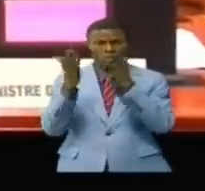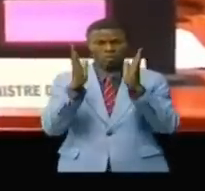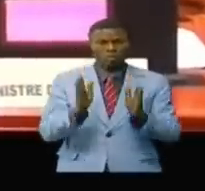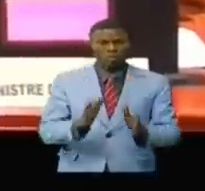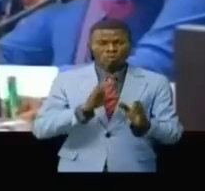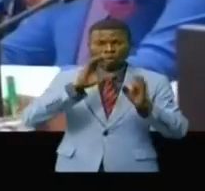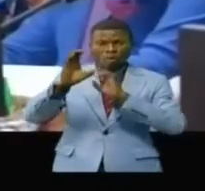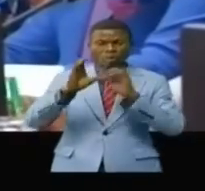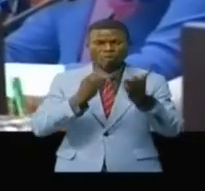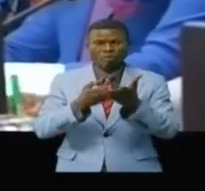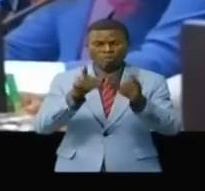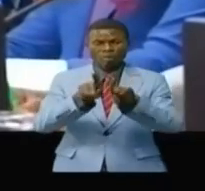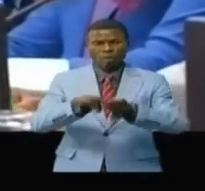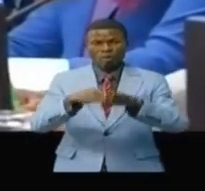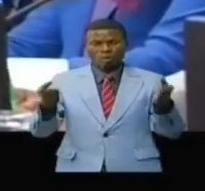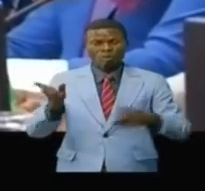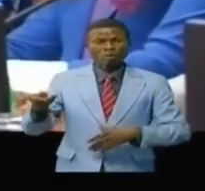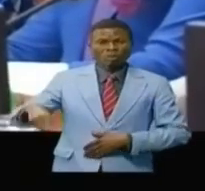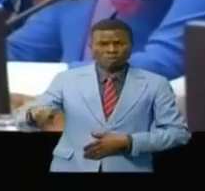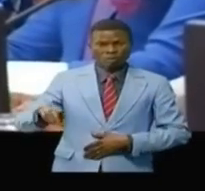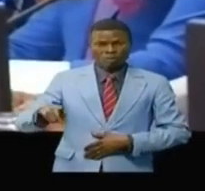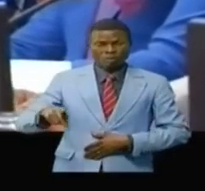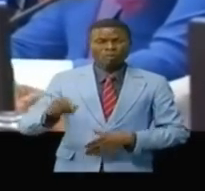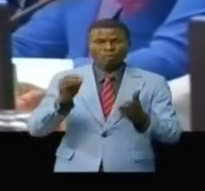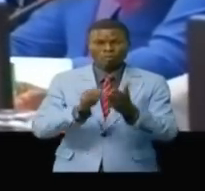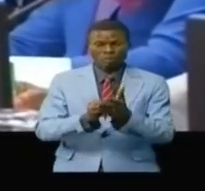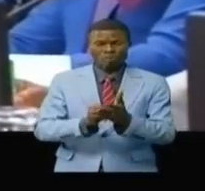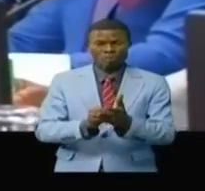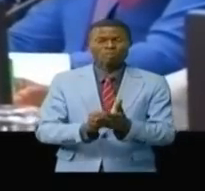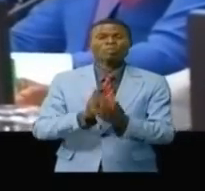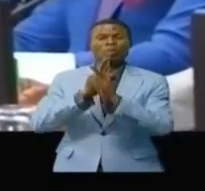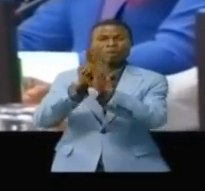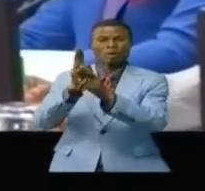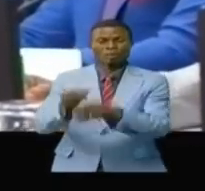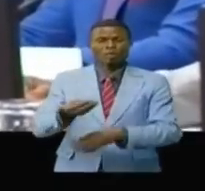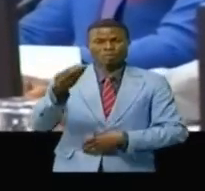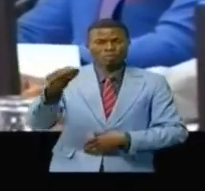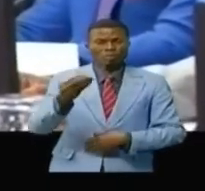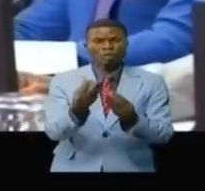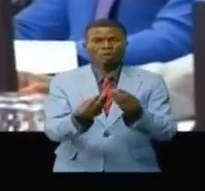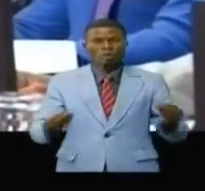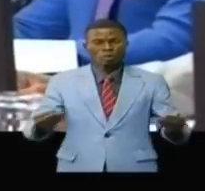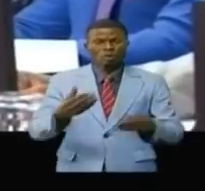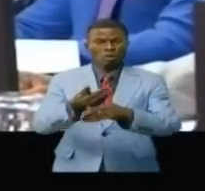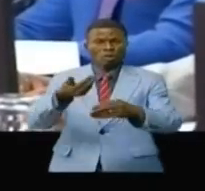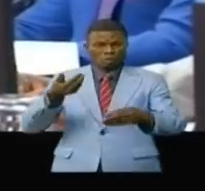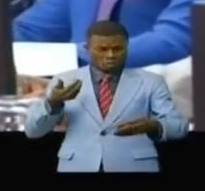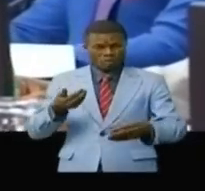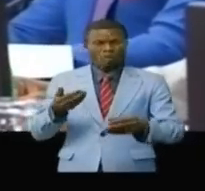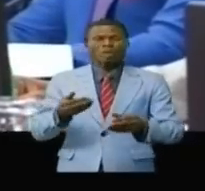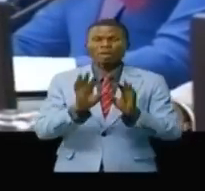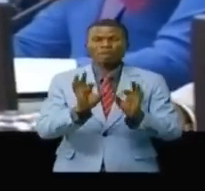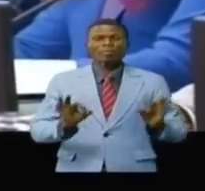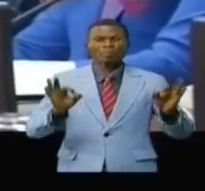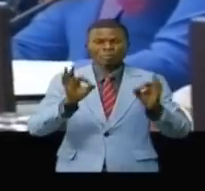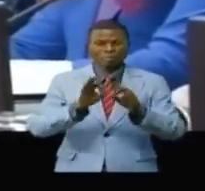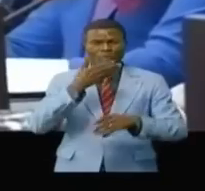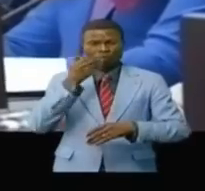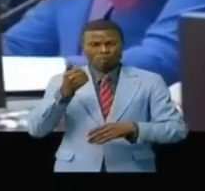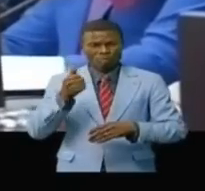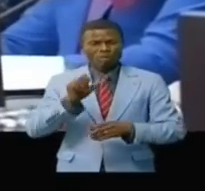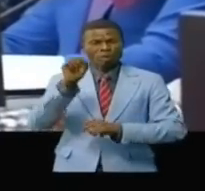des communications et des désenclavements a aussi présenté les résultats préliminaires encourageants de l'audit